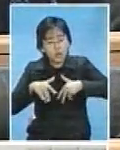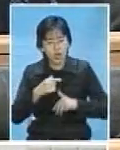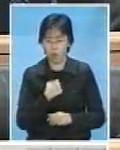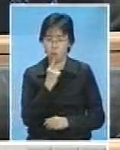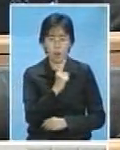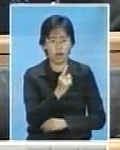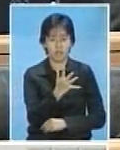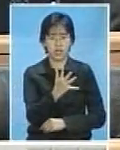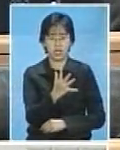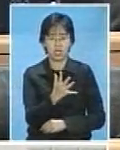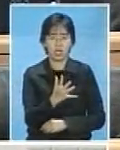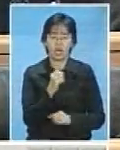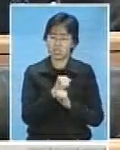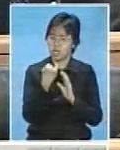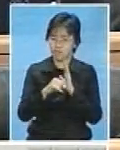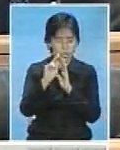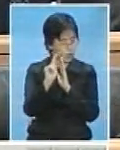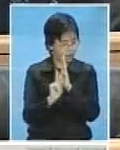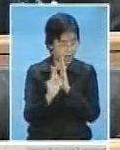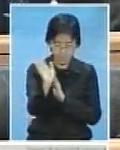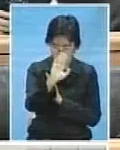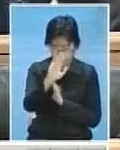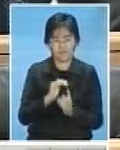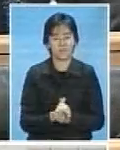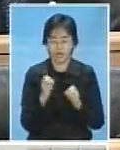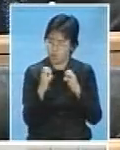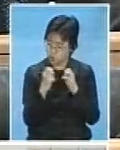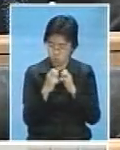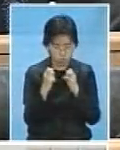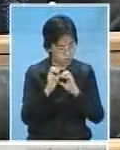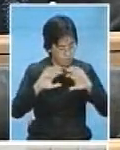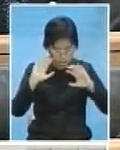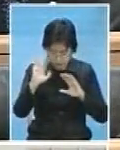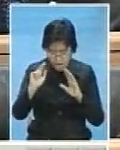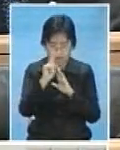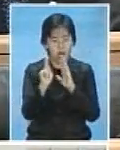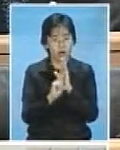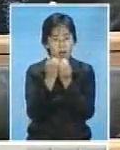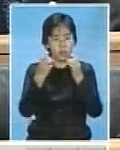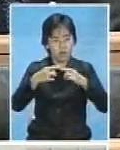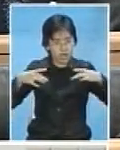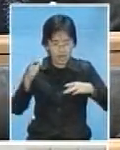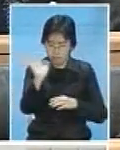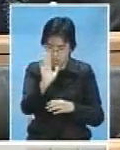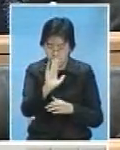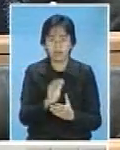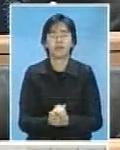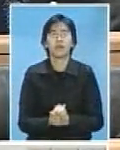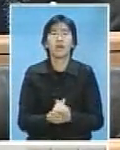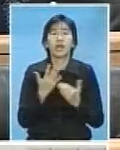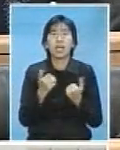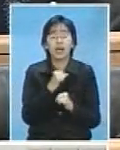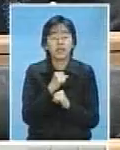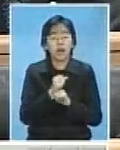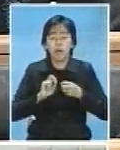นิแล้วครับแต่ต้องไม่ทำผิดกฎหมายต้องไม่ไปแทรกแซงขัดรัฐธรรมนูญและต้องไม่นำเอาสิ่งเหล่านี้